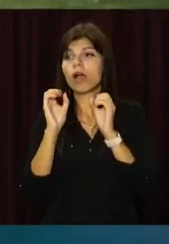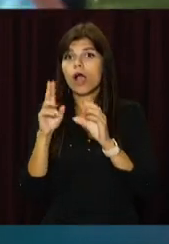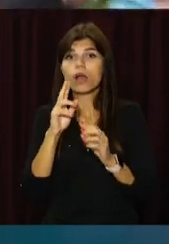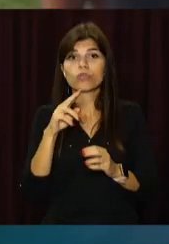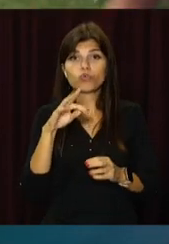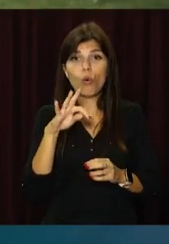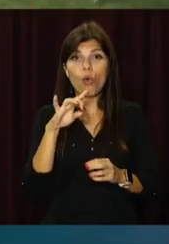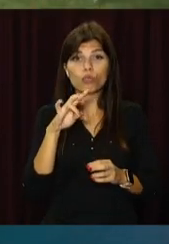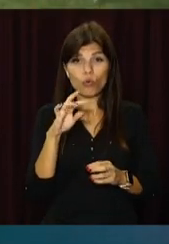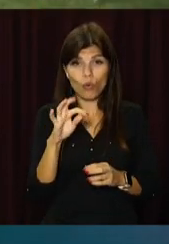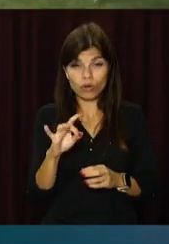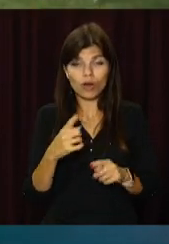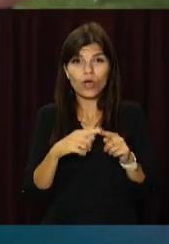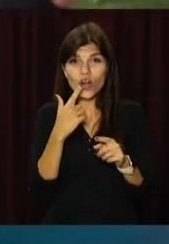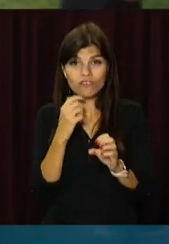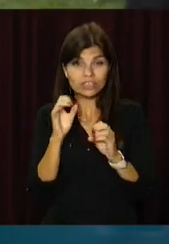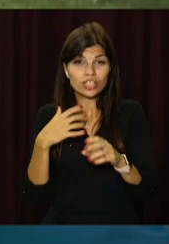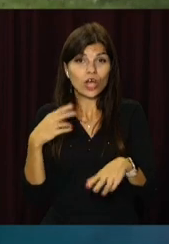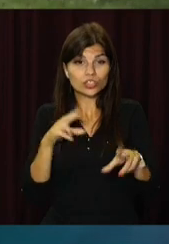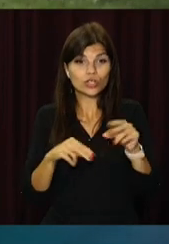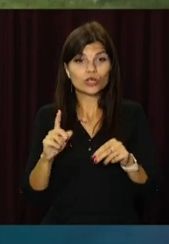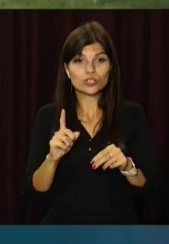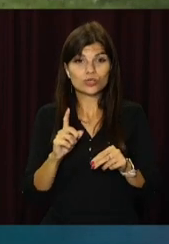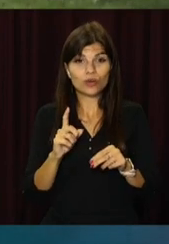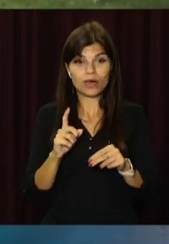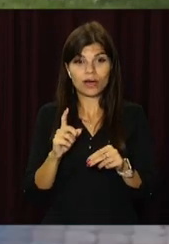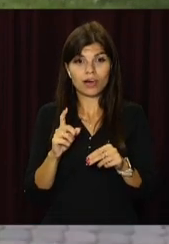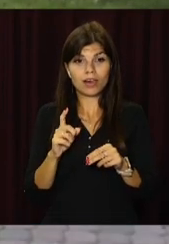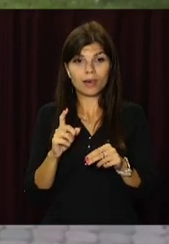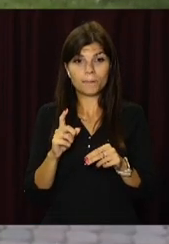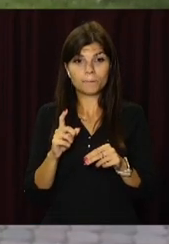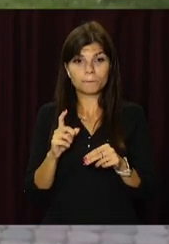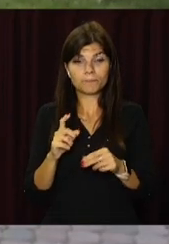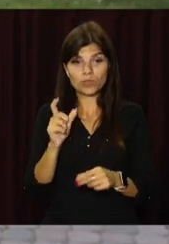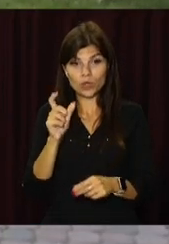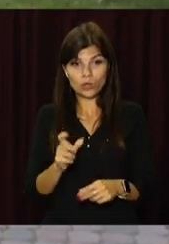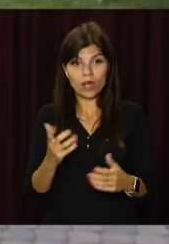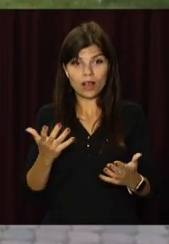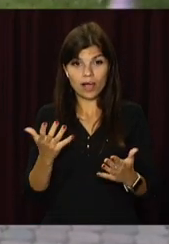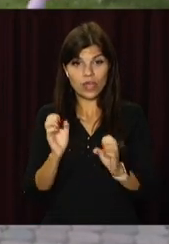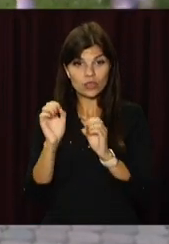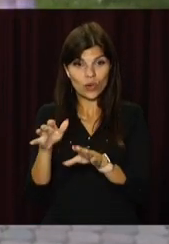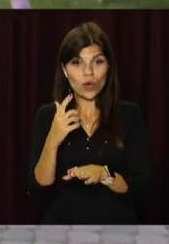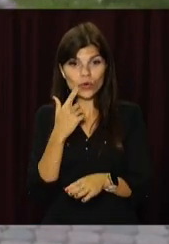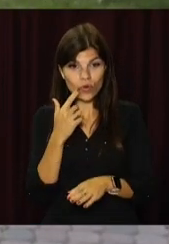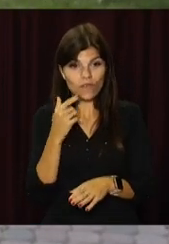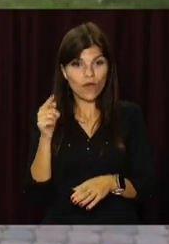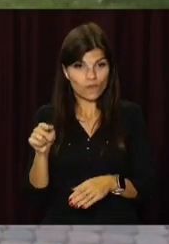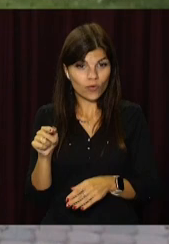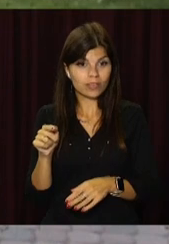кров. Я вважаю, що донори, ті люди, які дають кров,